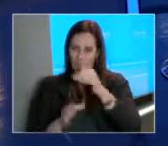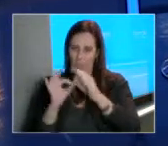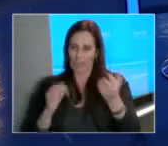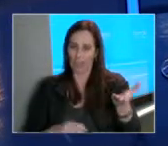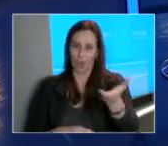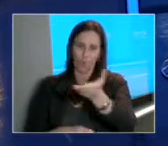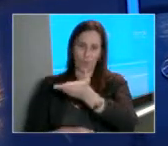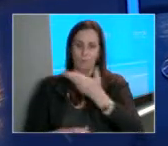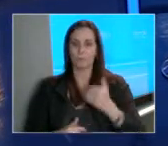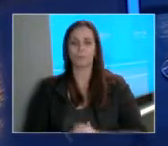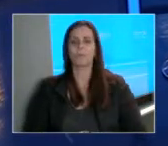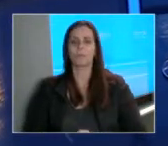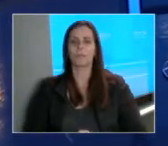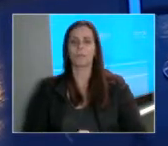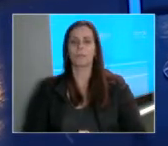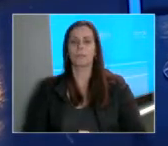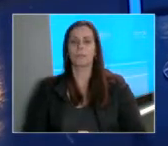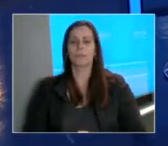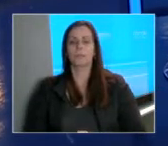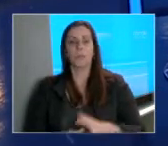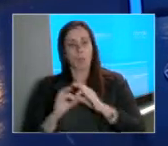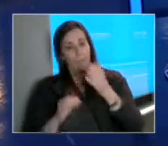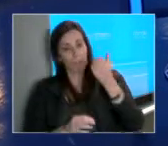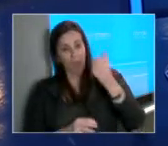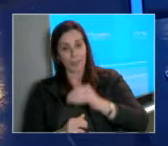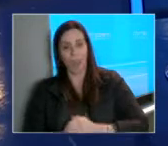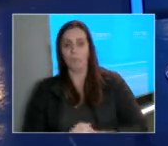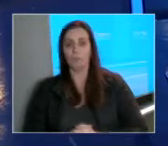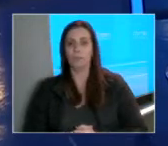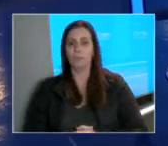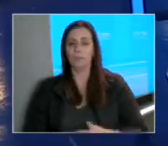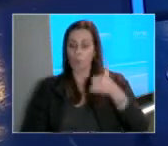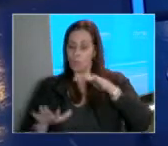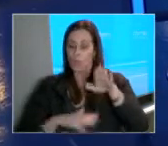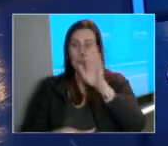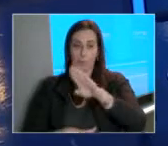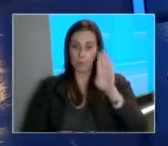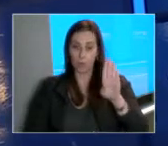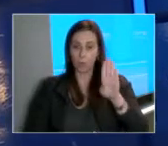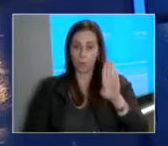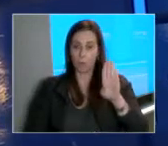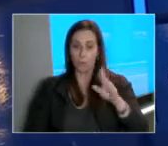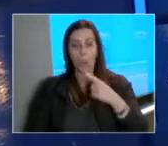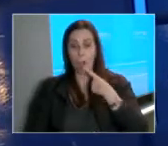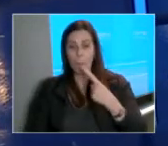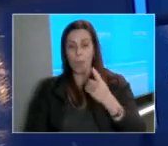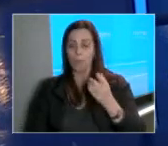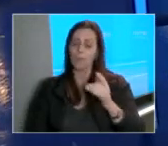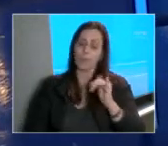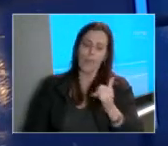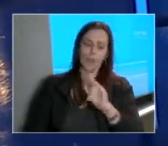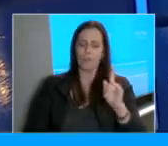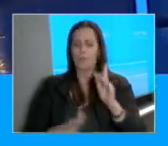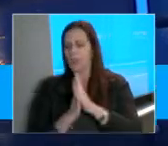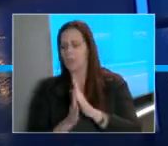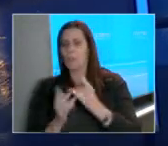כאילו first dibs. ברשותך, אורלי, בואי נתחיל איתך. ראש הממשלה בנימין נתניהו אומר או לא אומר, כן, אבקש,